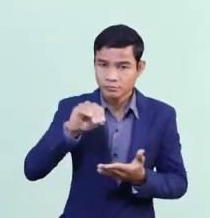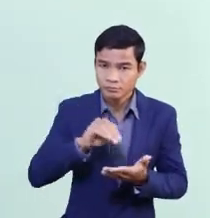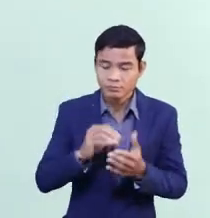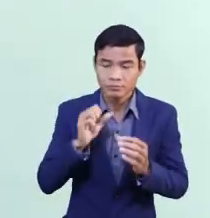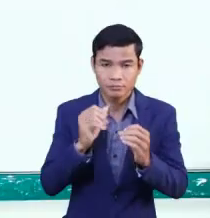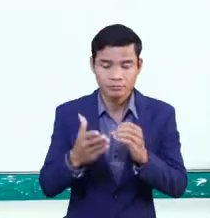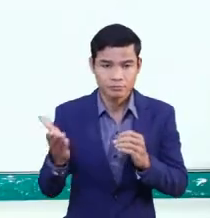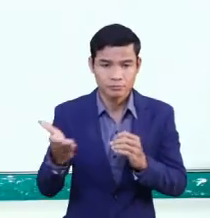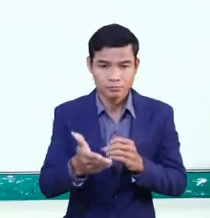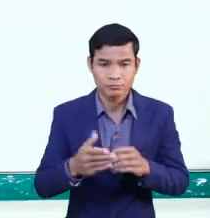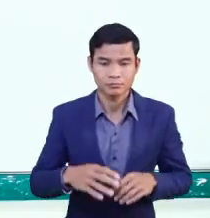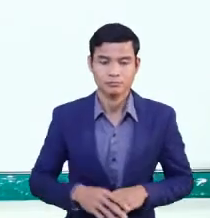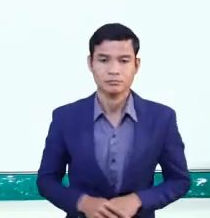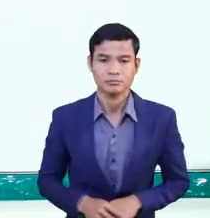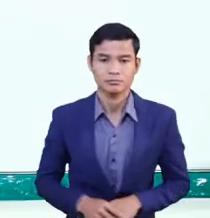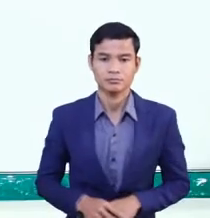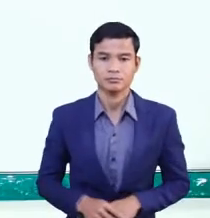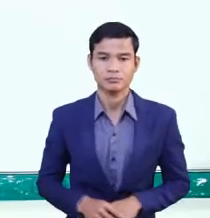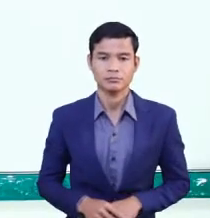được ạc nế